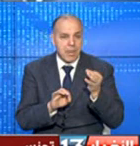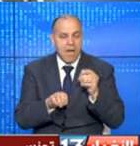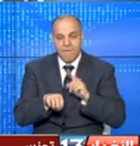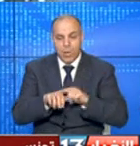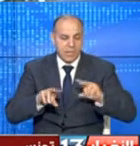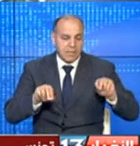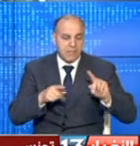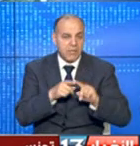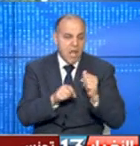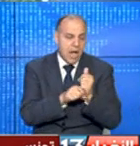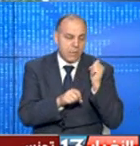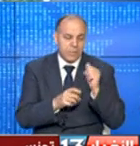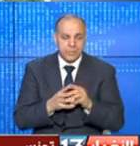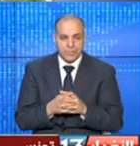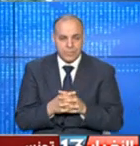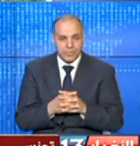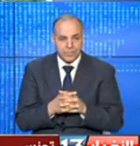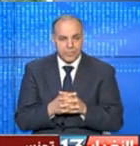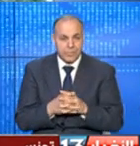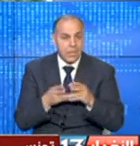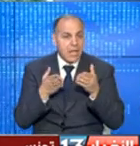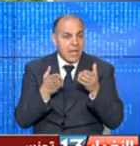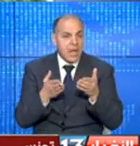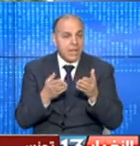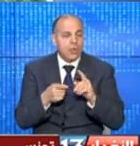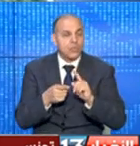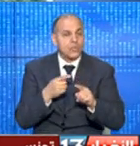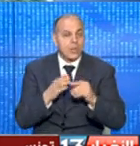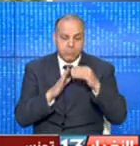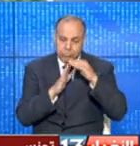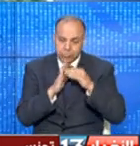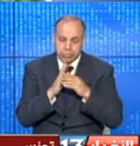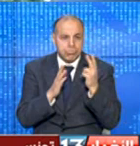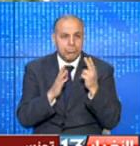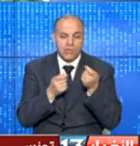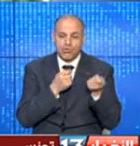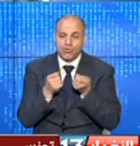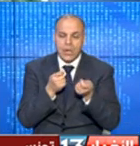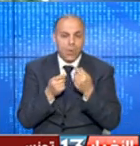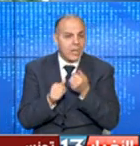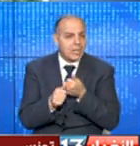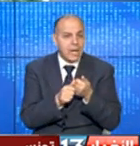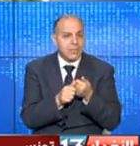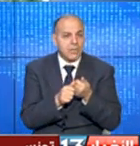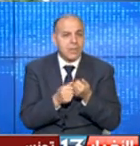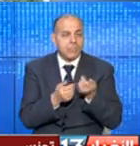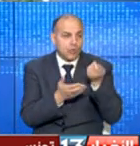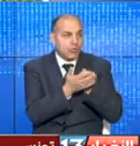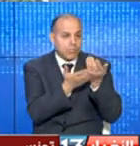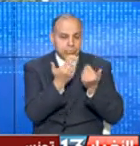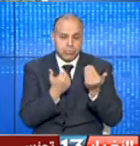الفتره من السنه الماضيه ويعود ذلك اساسا في تقلص العجز التجاري تبعا لانخفاض الواردات